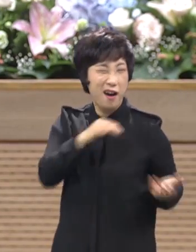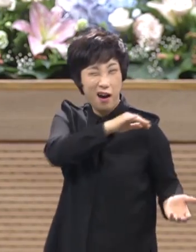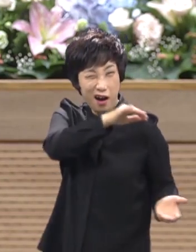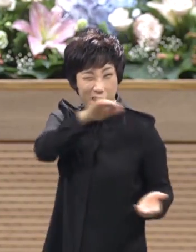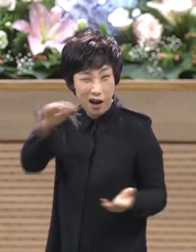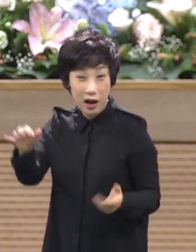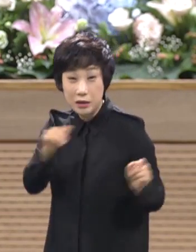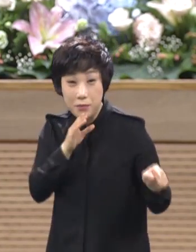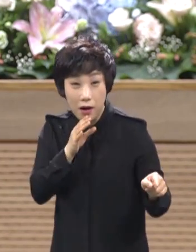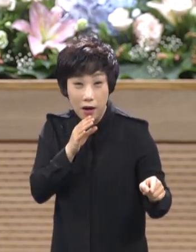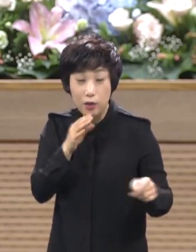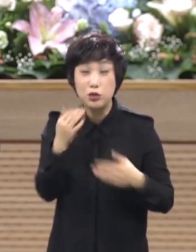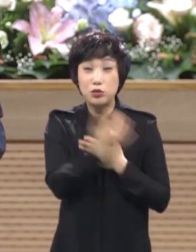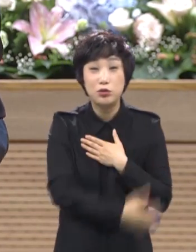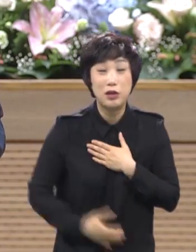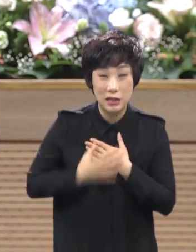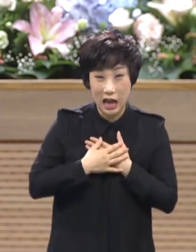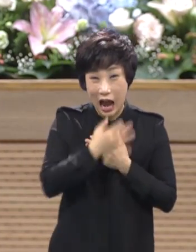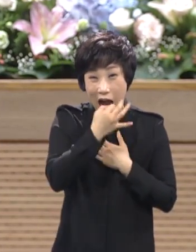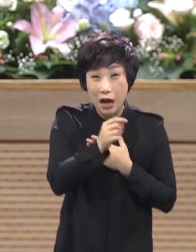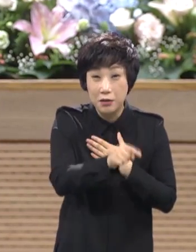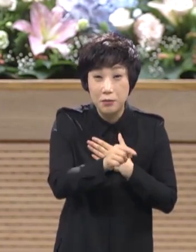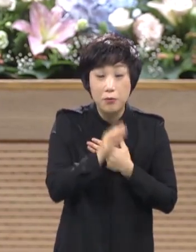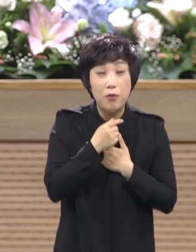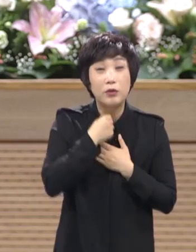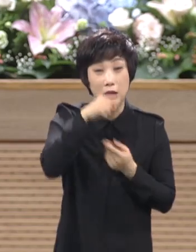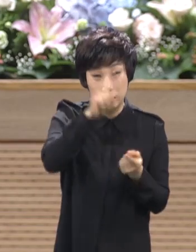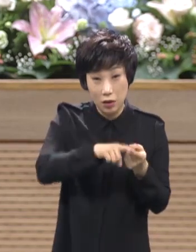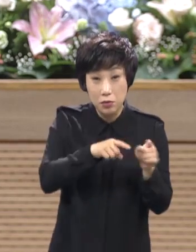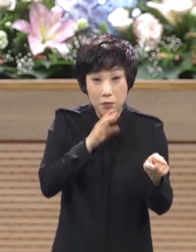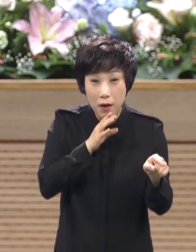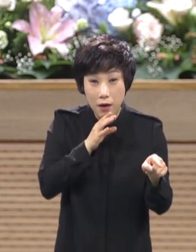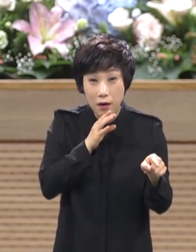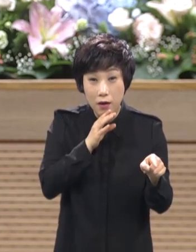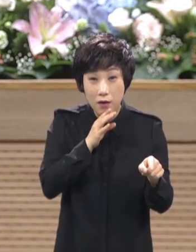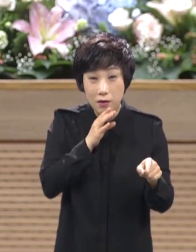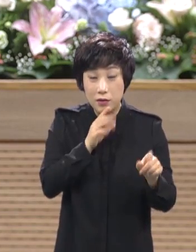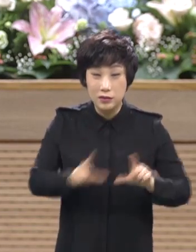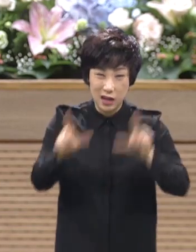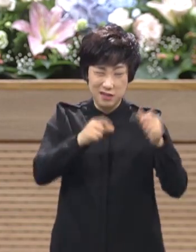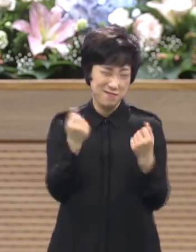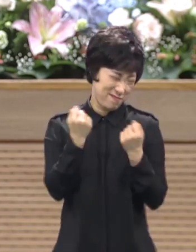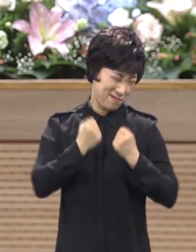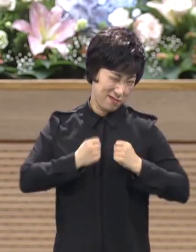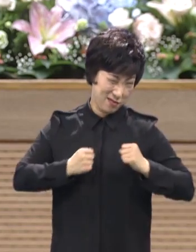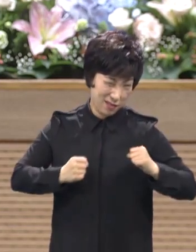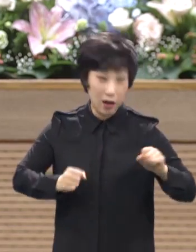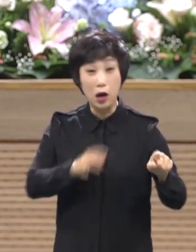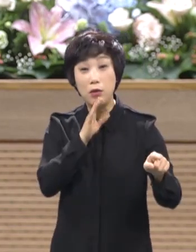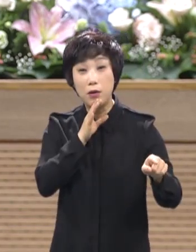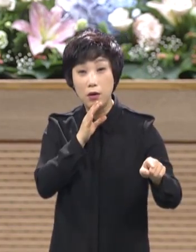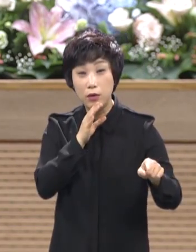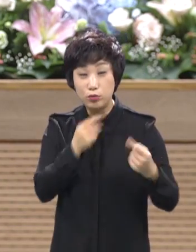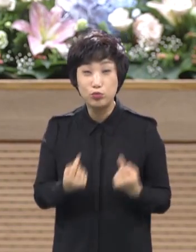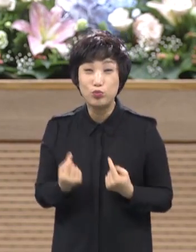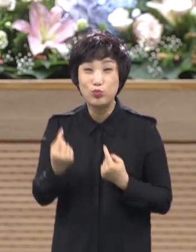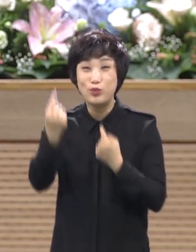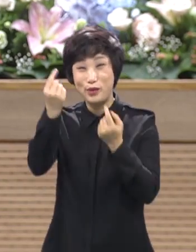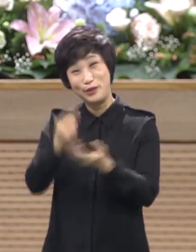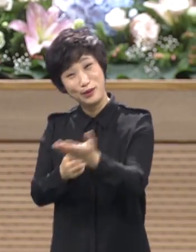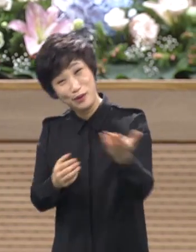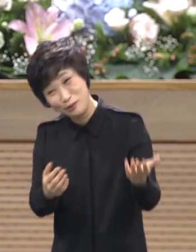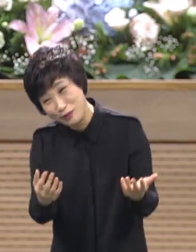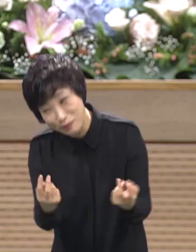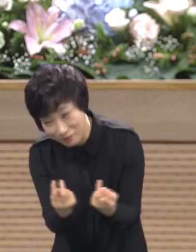그 육신의 정욕이 요구하는 그대로 팍그 사랑합니다. 근데 나이 먹으면